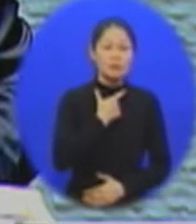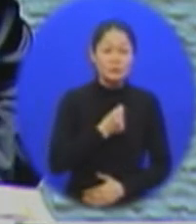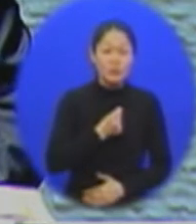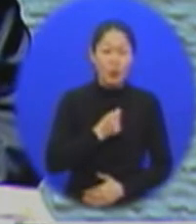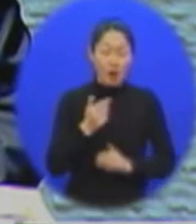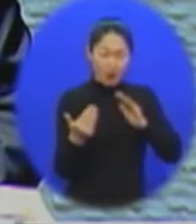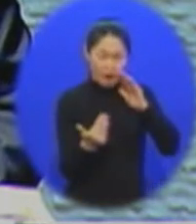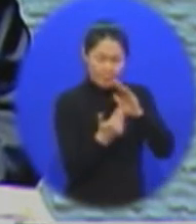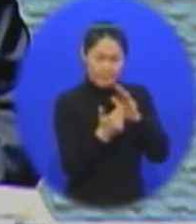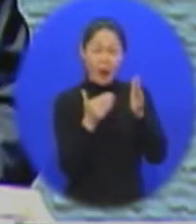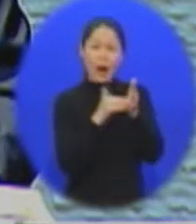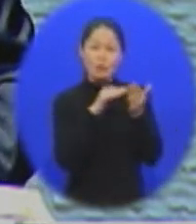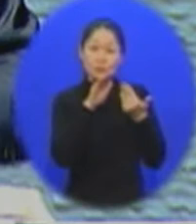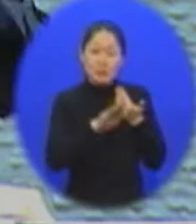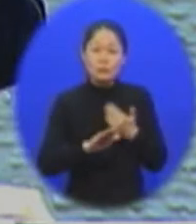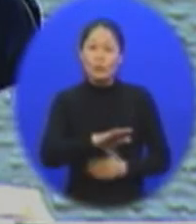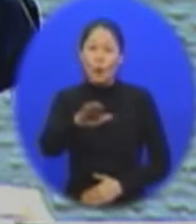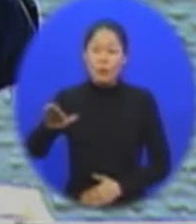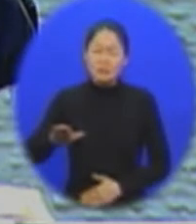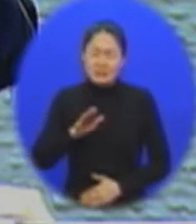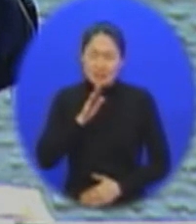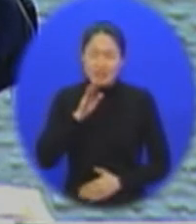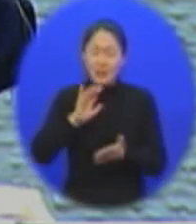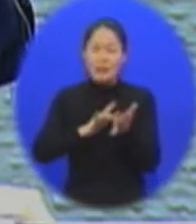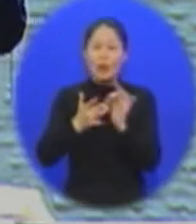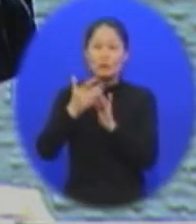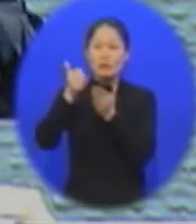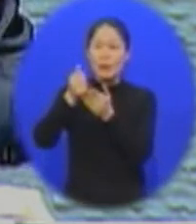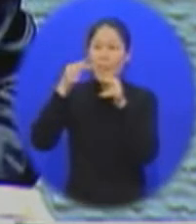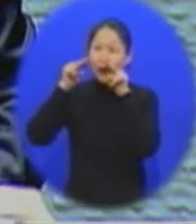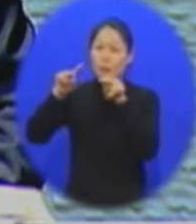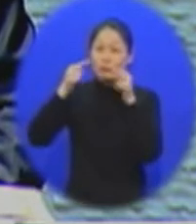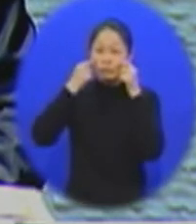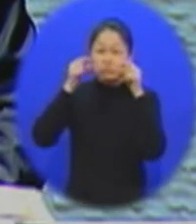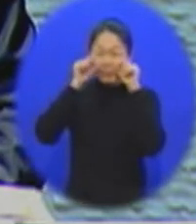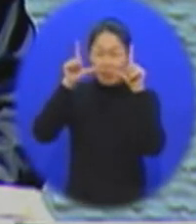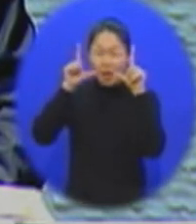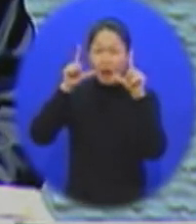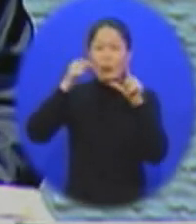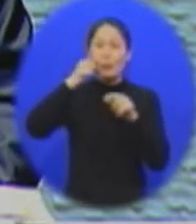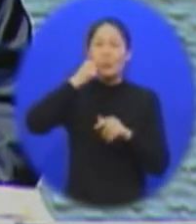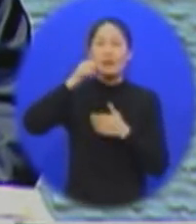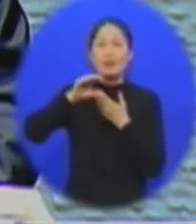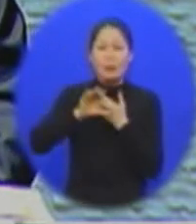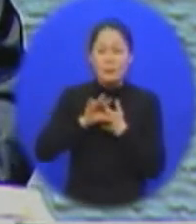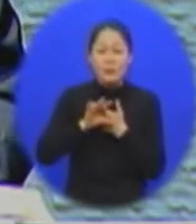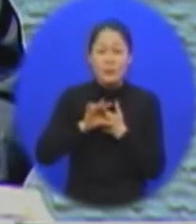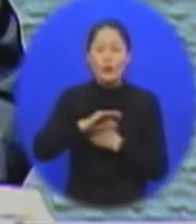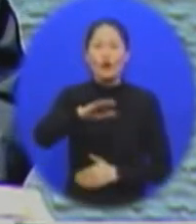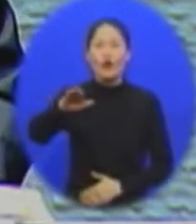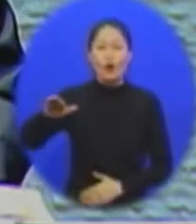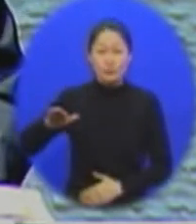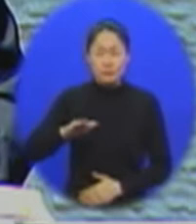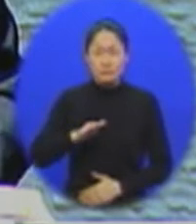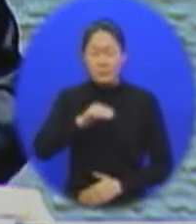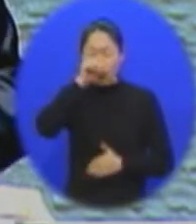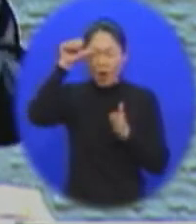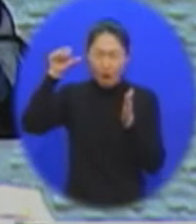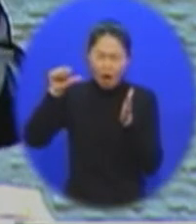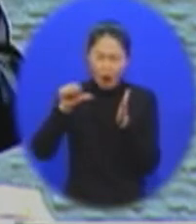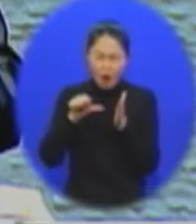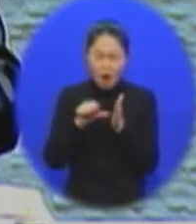이루어 도 여러분이 정말 예수님을 바라보는 눈을 뜨지 못한 사람이라면 여러분은 평생